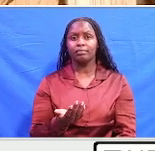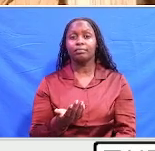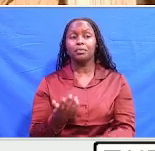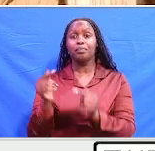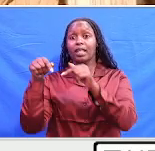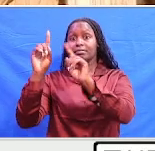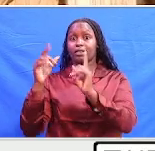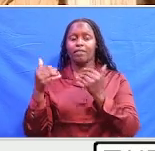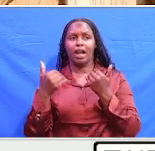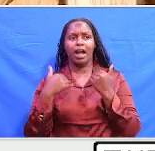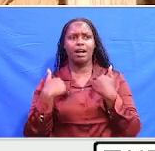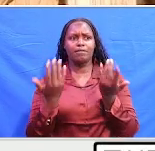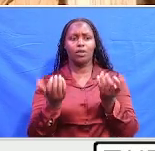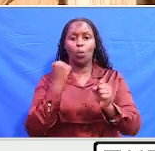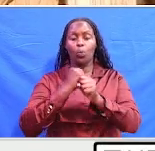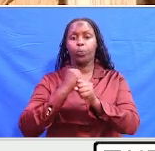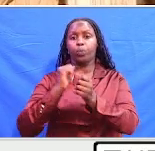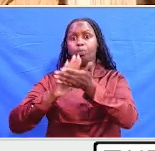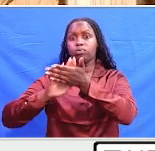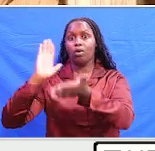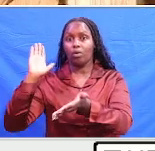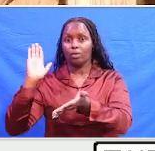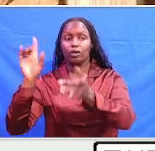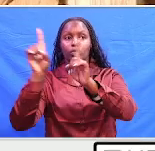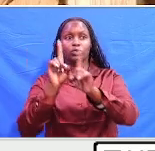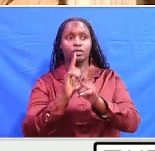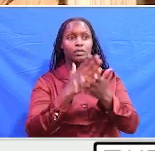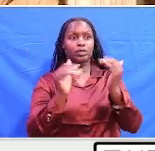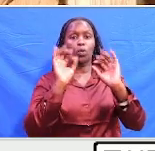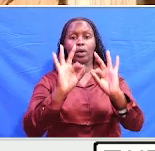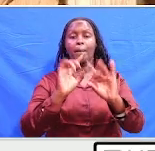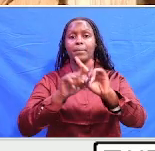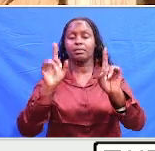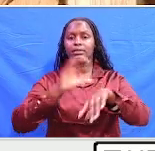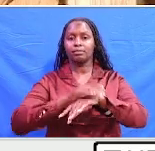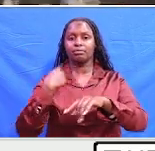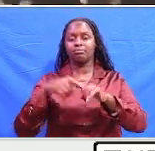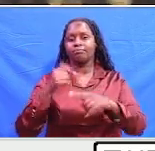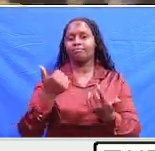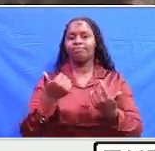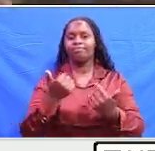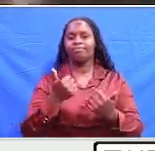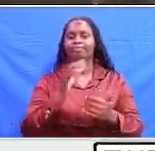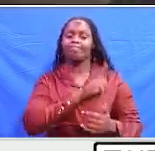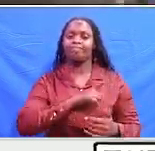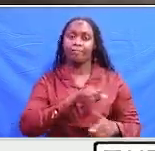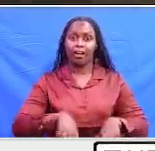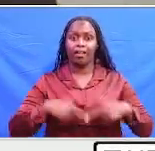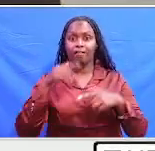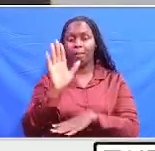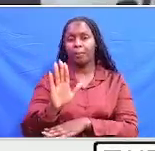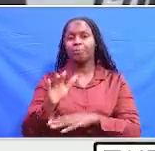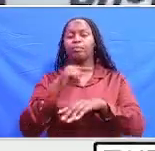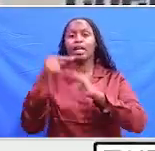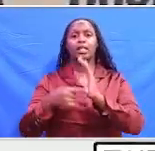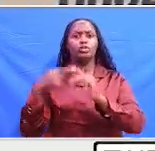wameenda chini sana, lakini wakipata hiyo zawadi wanapata nafuu kidogo kwa maisha yao. Shindano la wazee